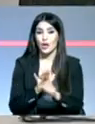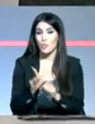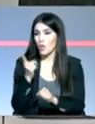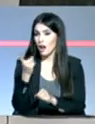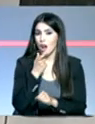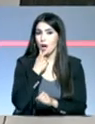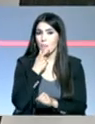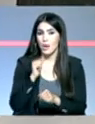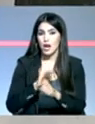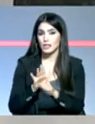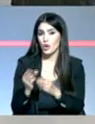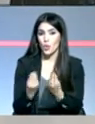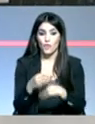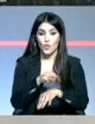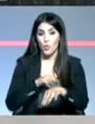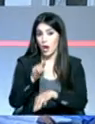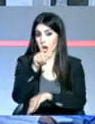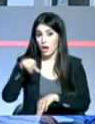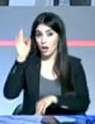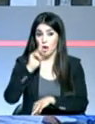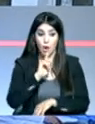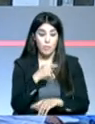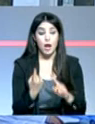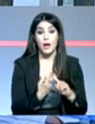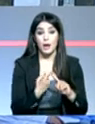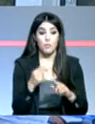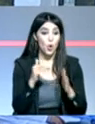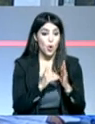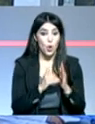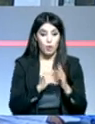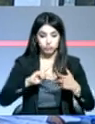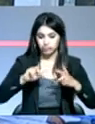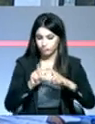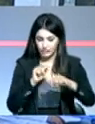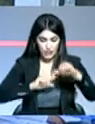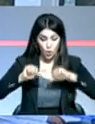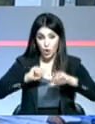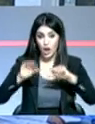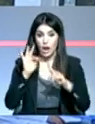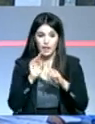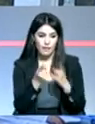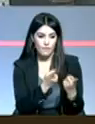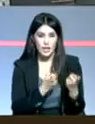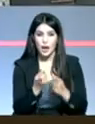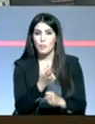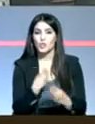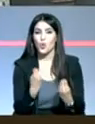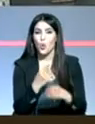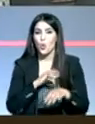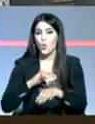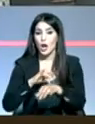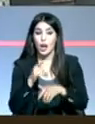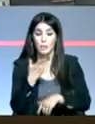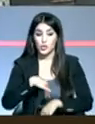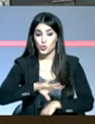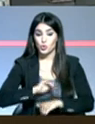البريطانية في العديد من الولايات، ما يفرض أهمية تكثيف التقطيع الجيني بغاية التقصي، وفق الأخصائية في